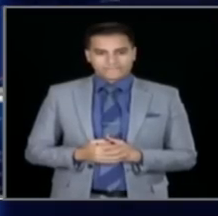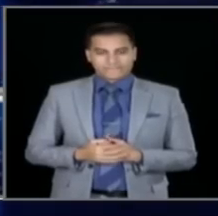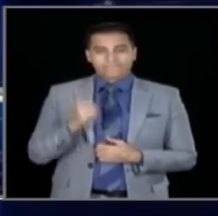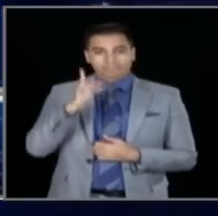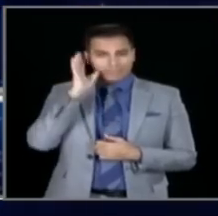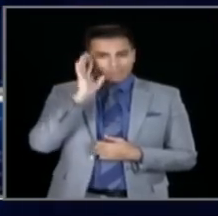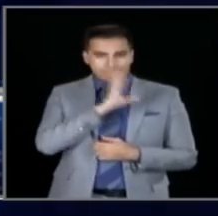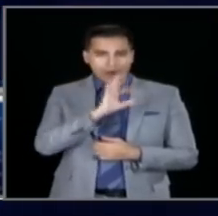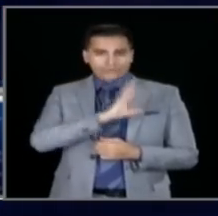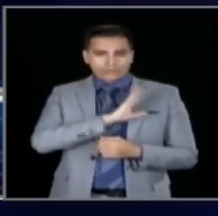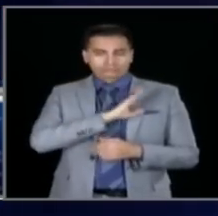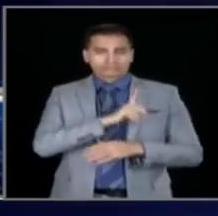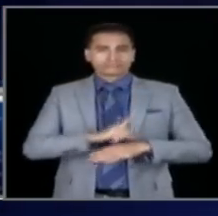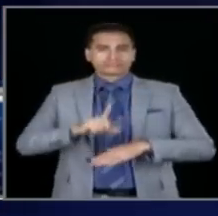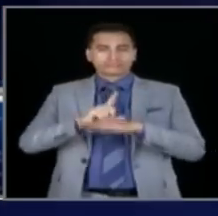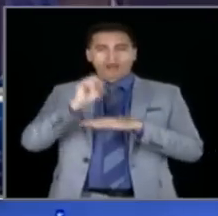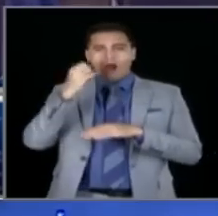من قادة ثورة